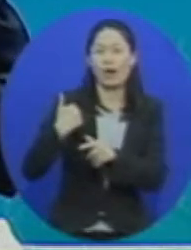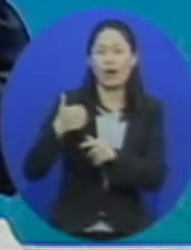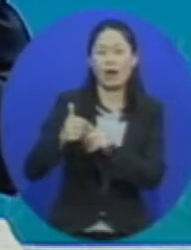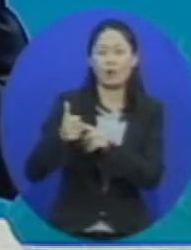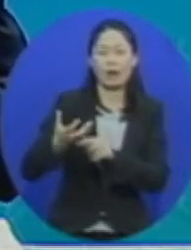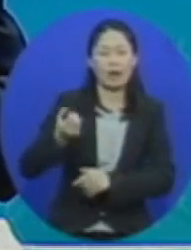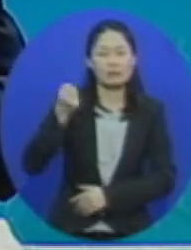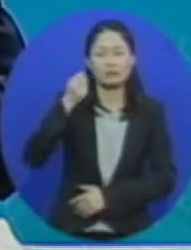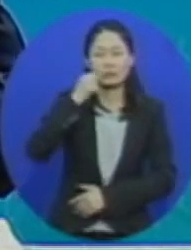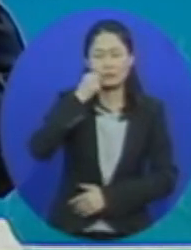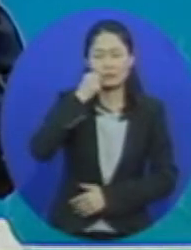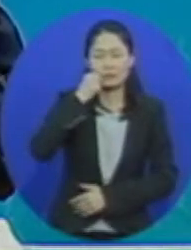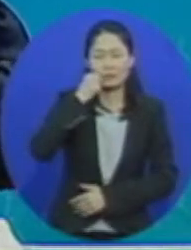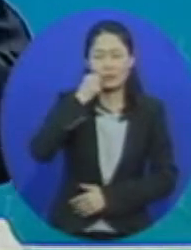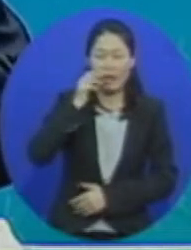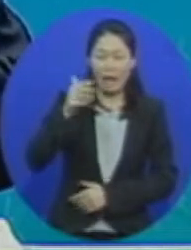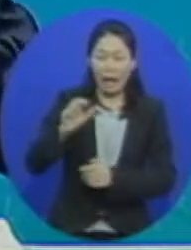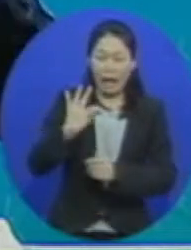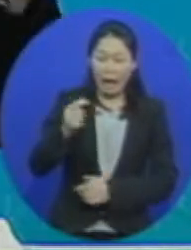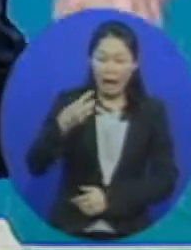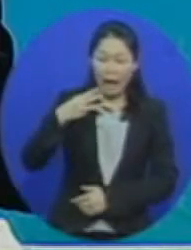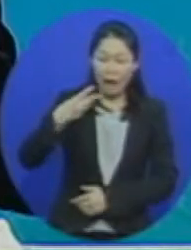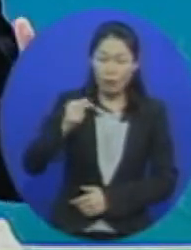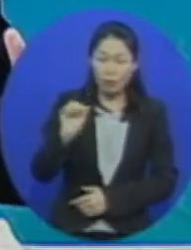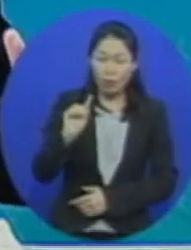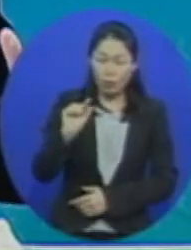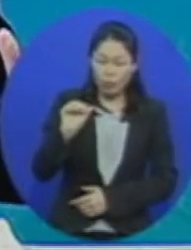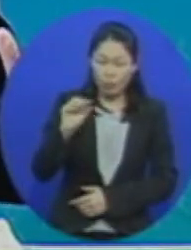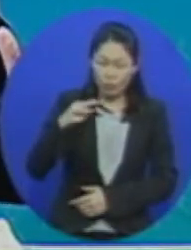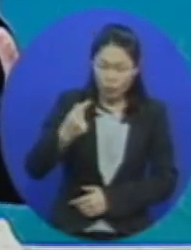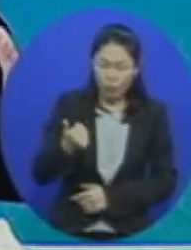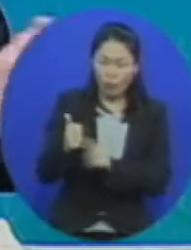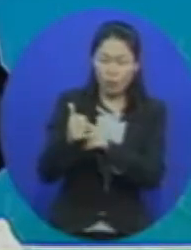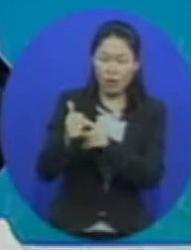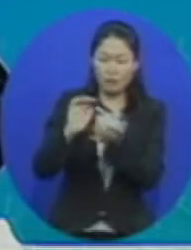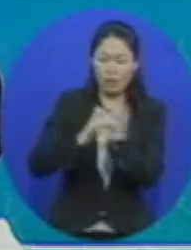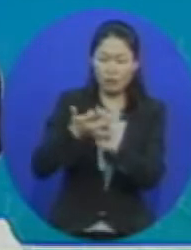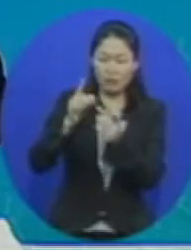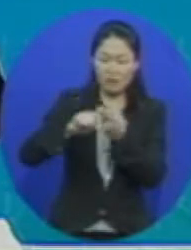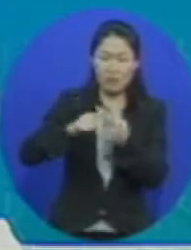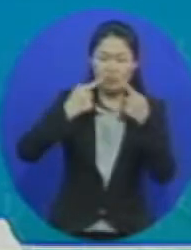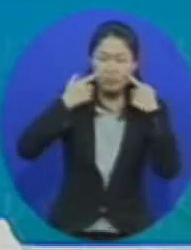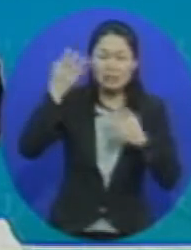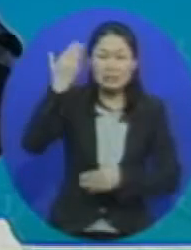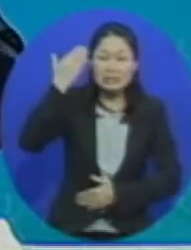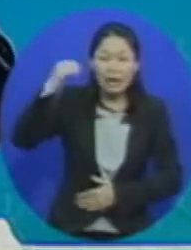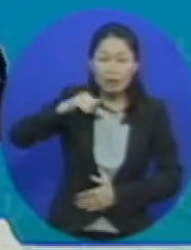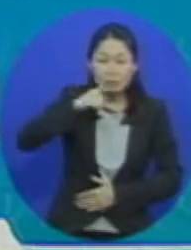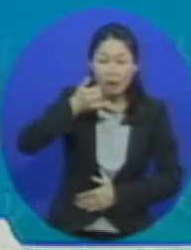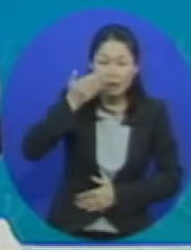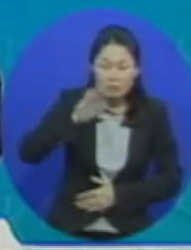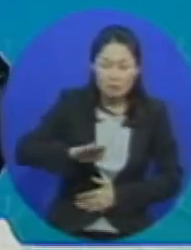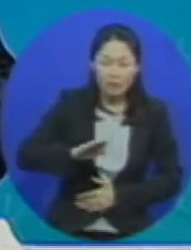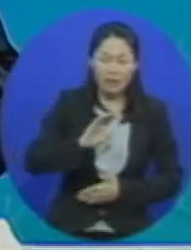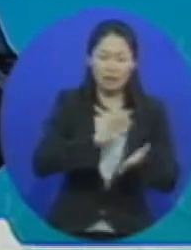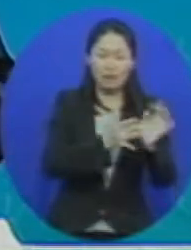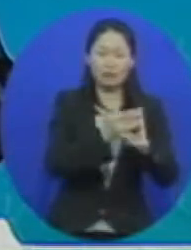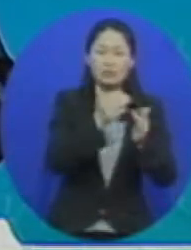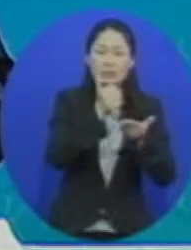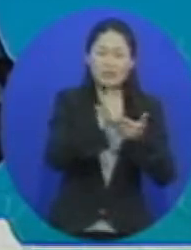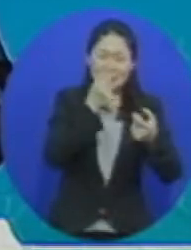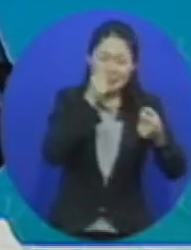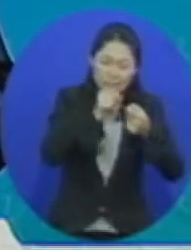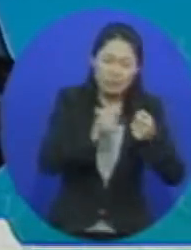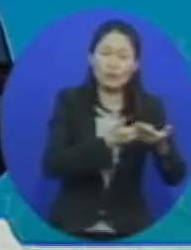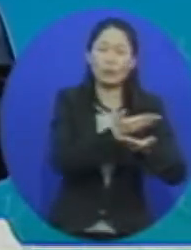예수님에 대해서 너무나 분명한 지식을 가지고 있었어요 그런데 예수님 그분과 친밀한 교제 하는